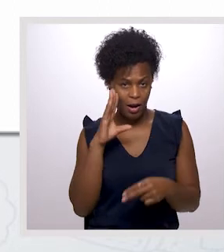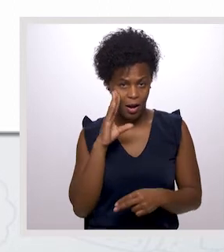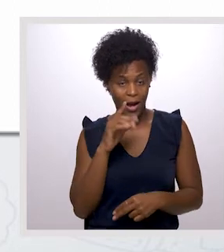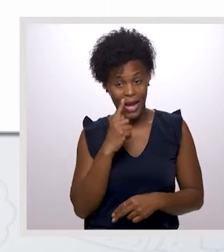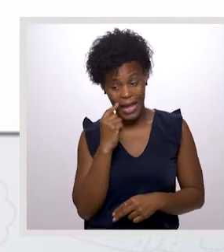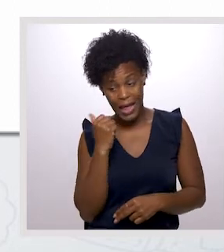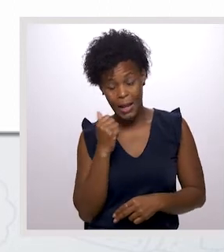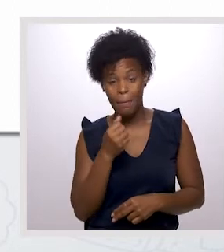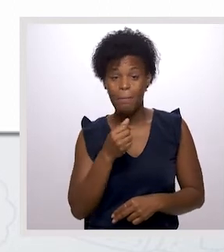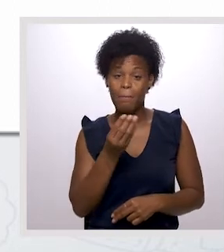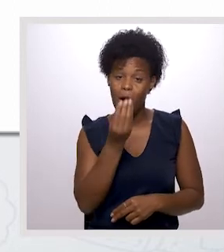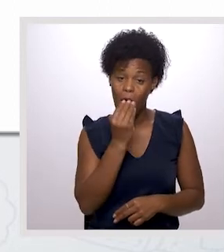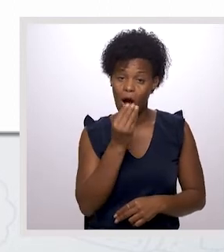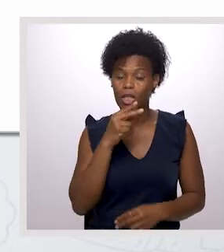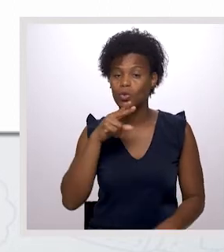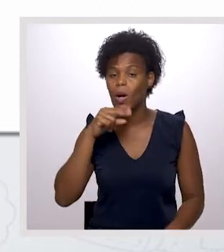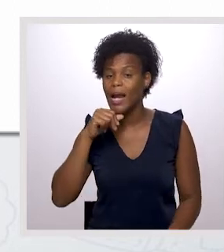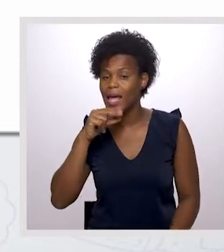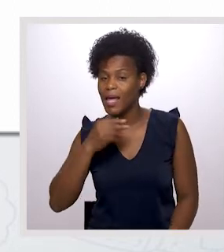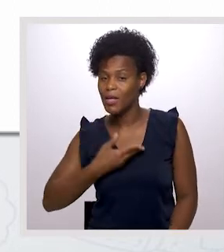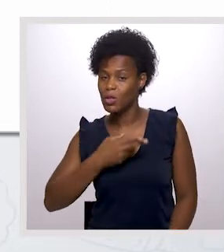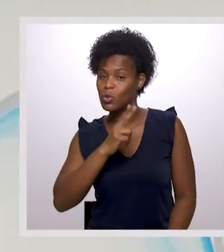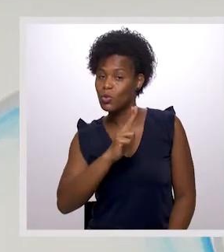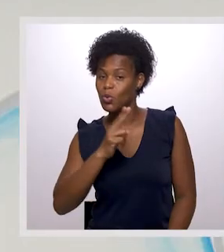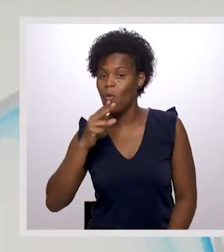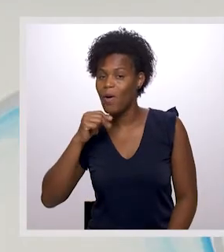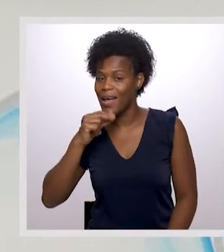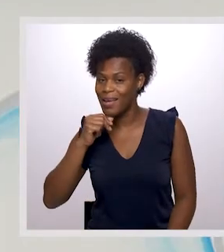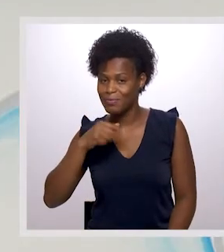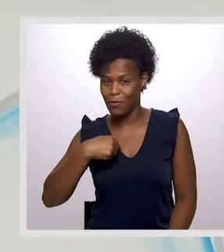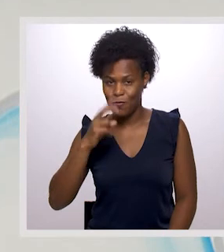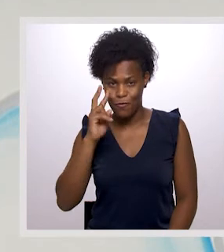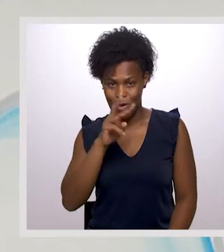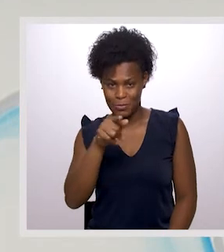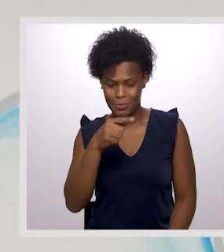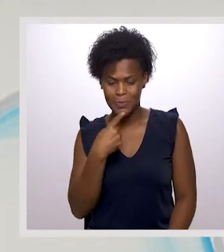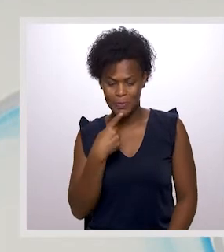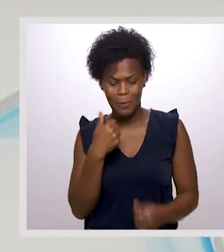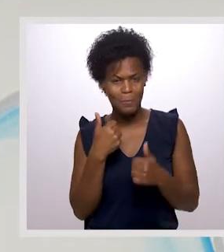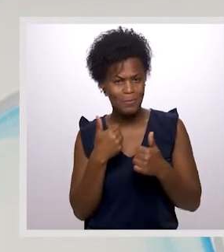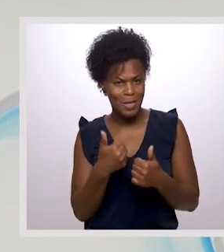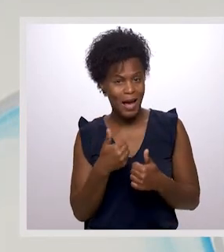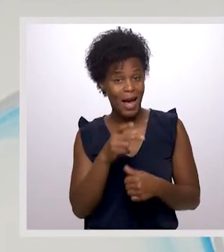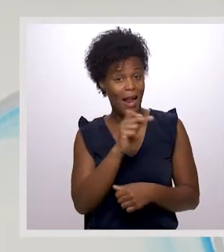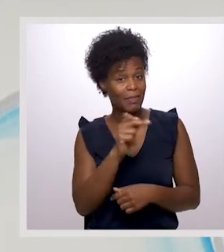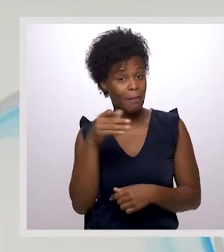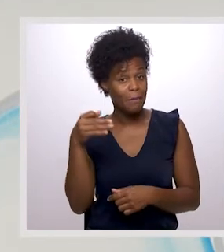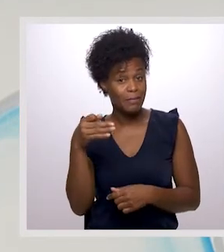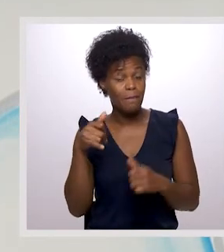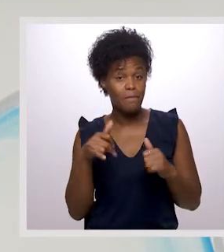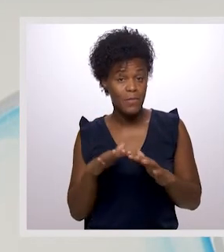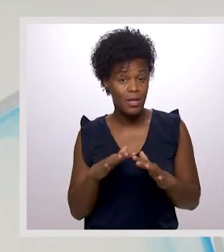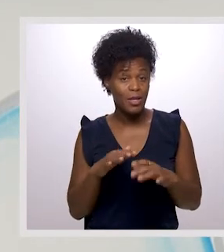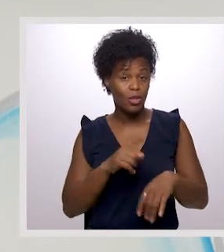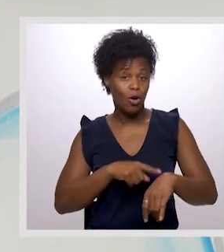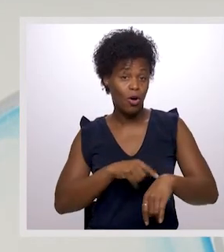du riz. Excellent. Je vois que vous comprenez bien les articles partitifs, mais je vais vous donner un peu de